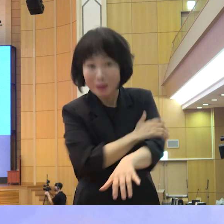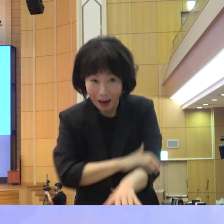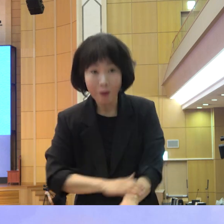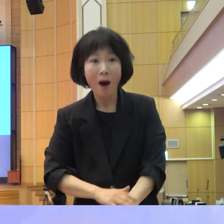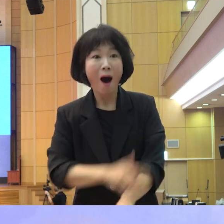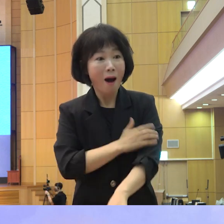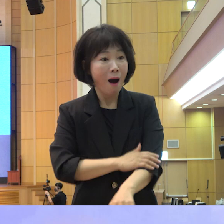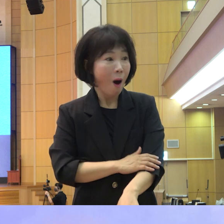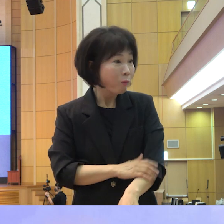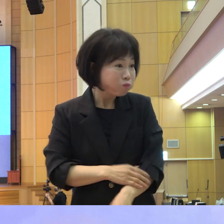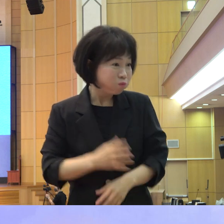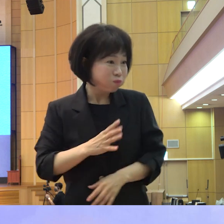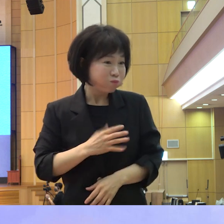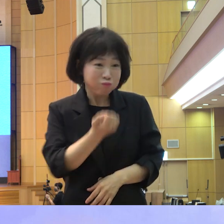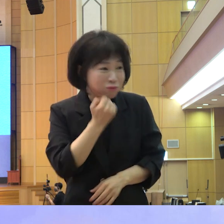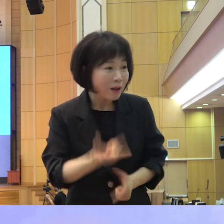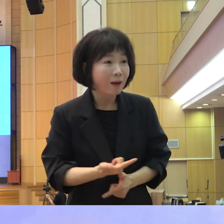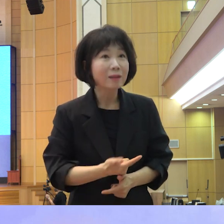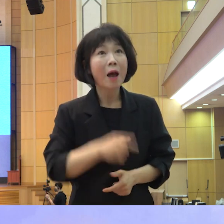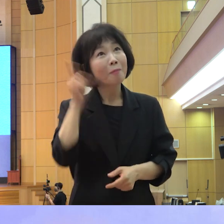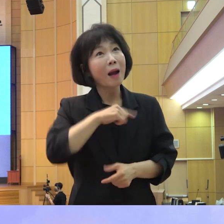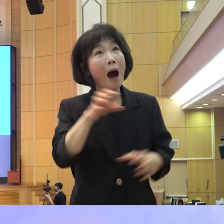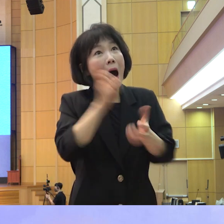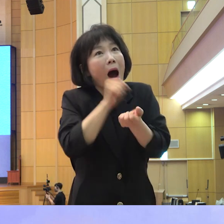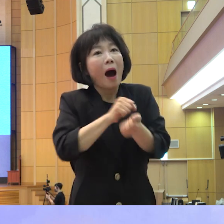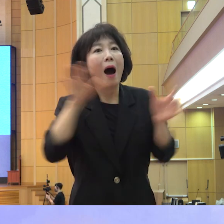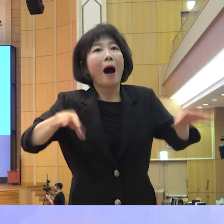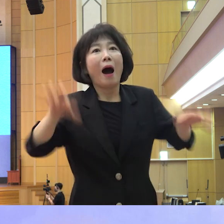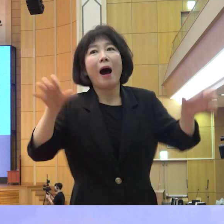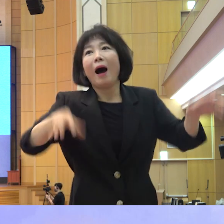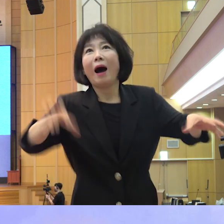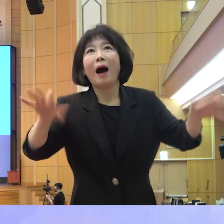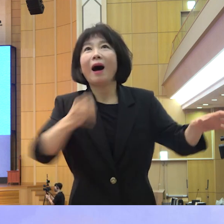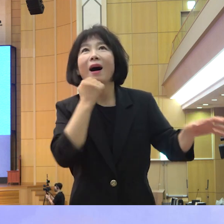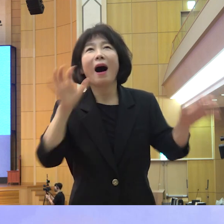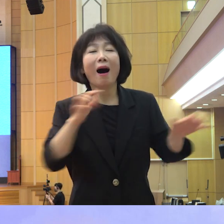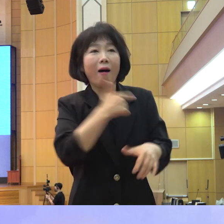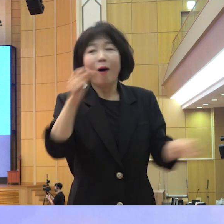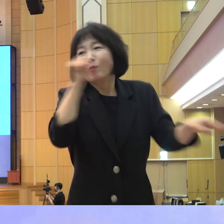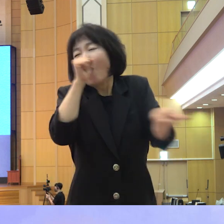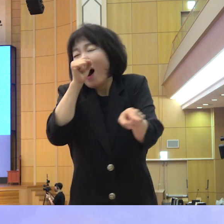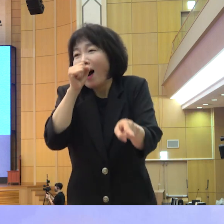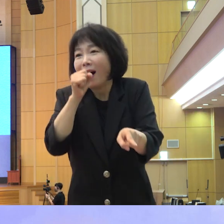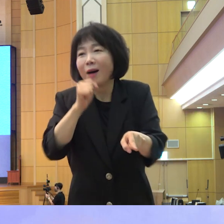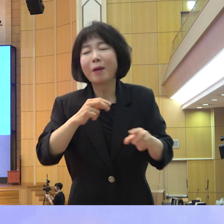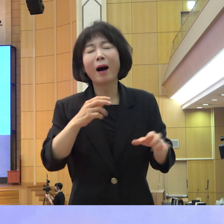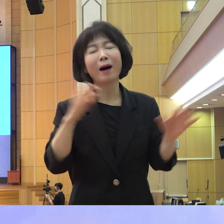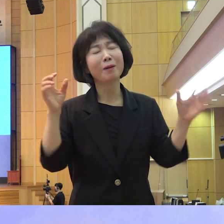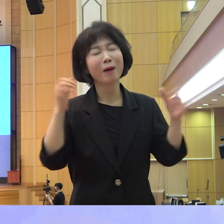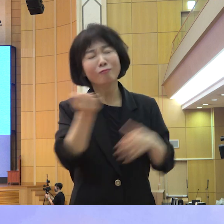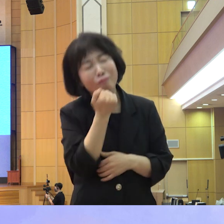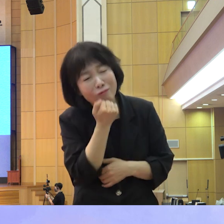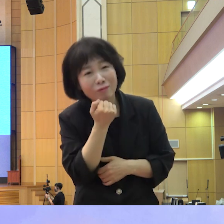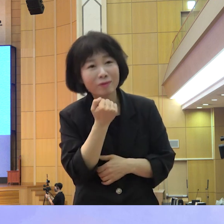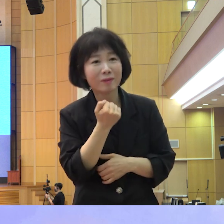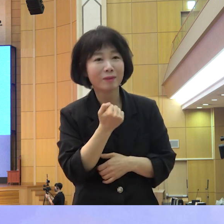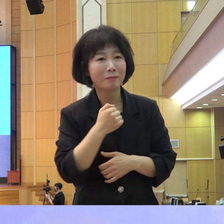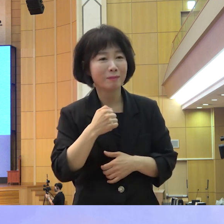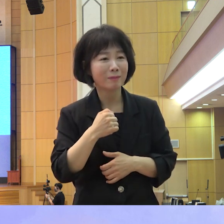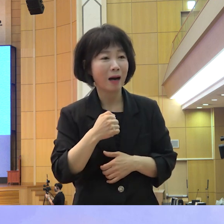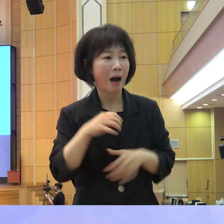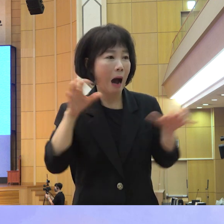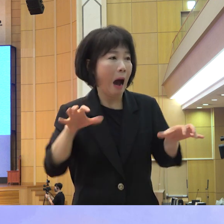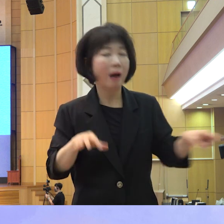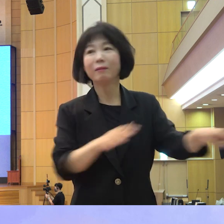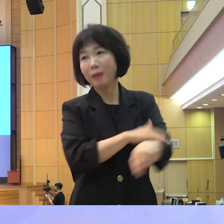별 웃긴 것도 없어요. 그냥 하이파이브 한 번 했는데 뭐가 그렇게 좋은지 깔깔대고. 지금 여기 앉은 친구들요,